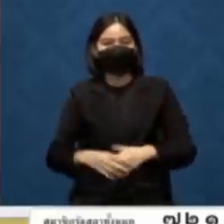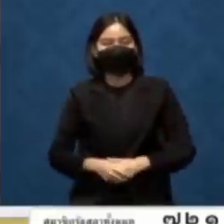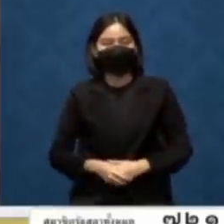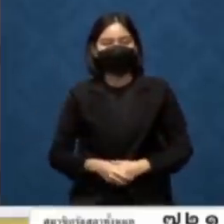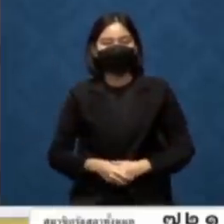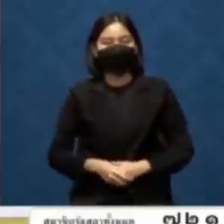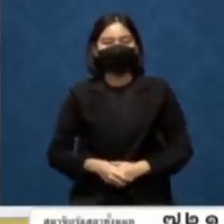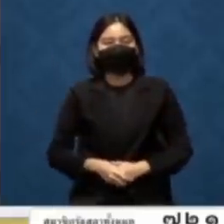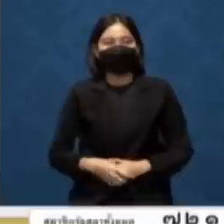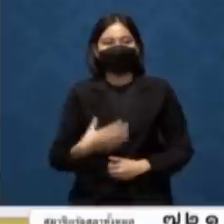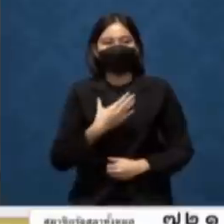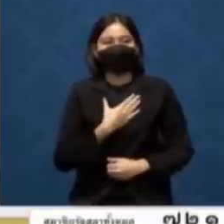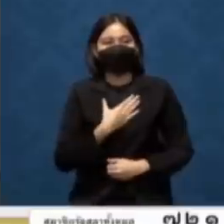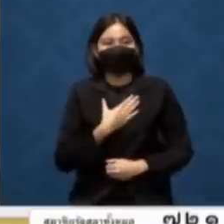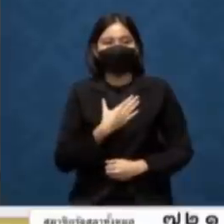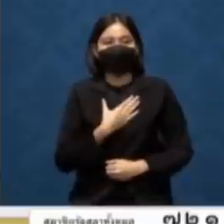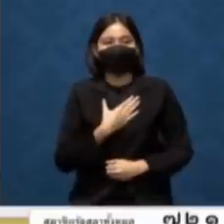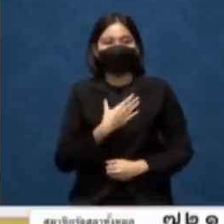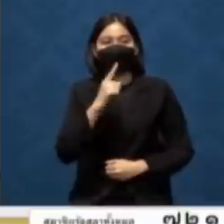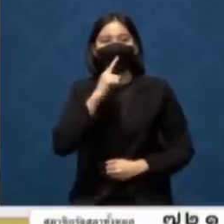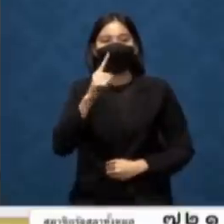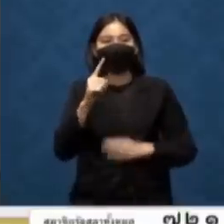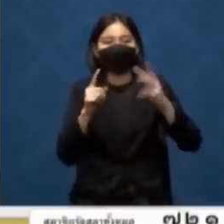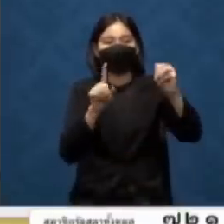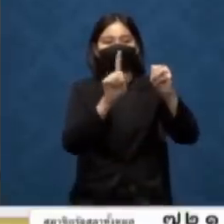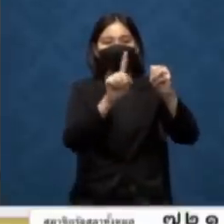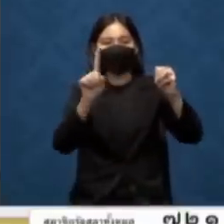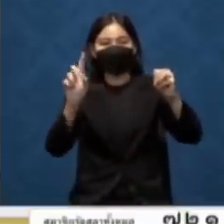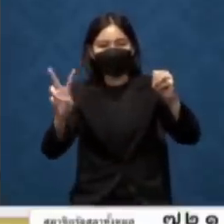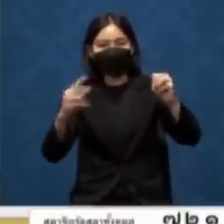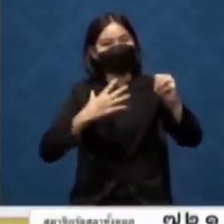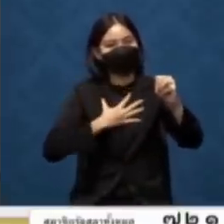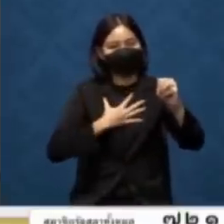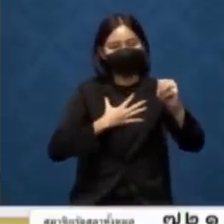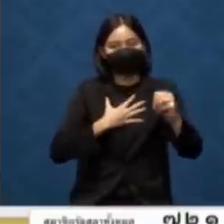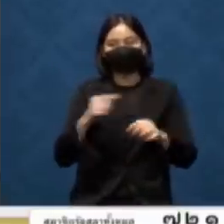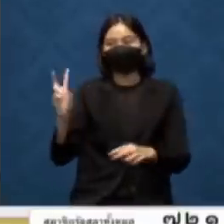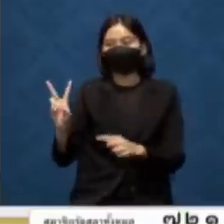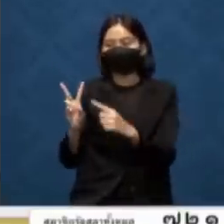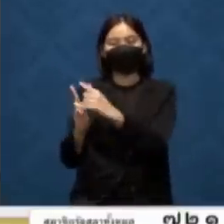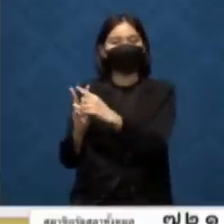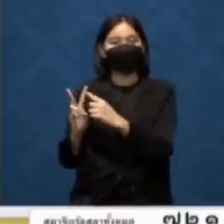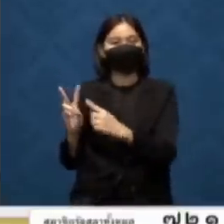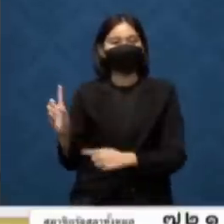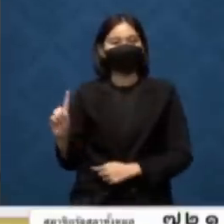ท่านบอกว่าผมโนก่าวหาเรื่องมาตา 1-2 ไม่รหมายถงผม หหมายถกุธนาทรณ เพามังเอนโนทงคู่ครั